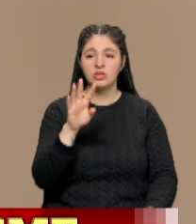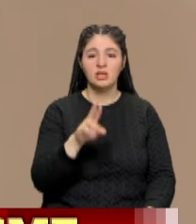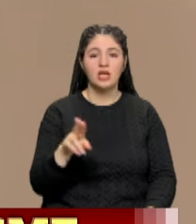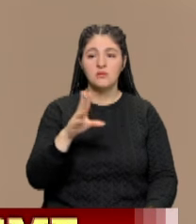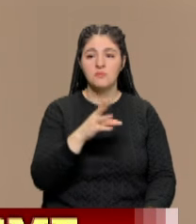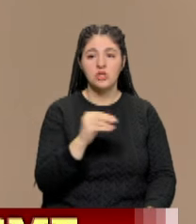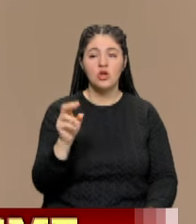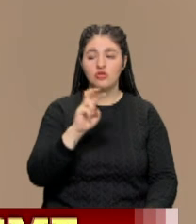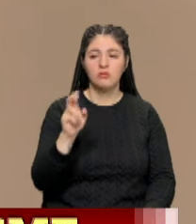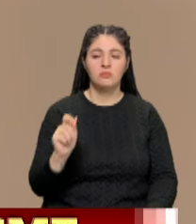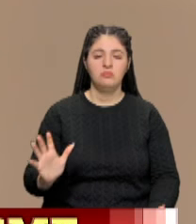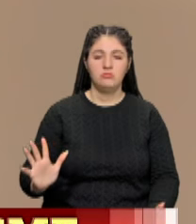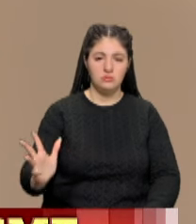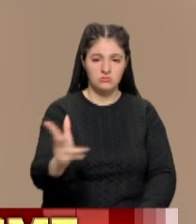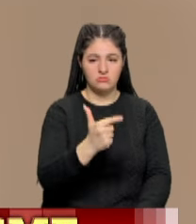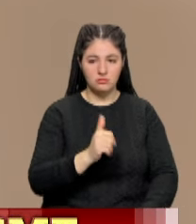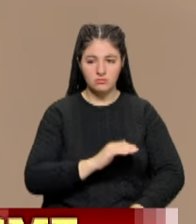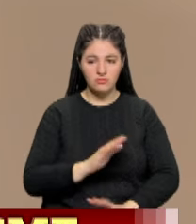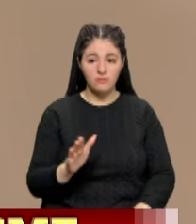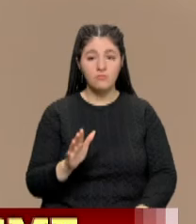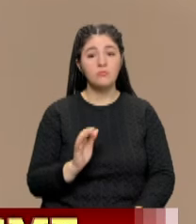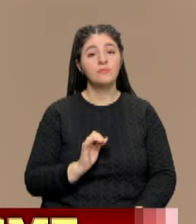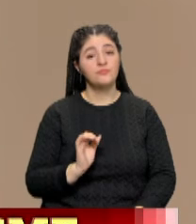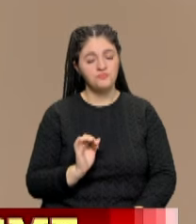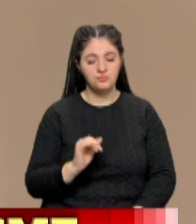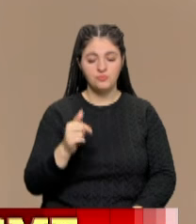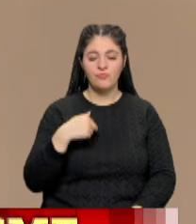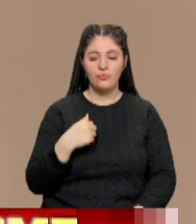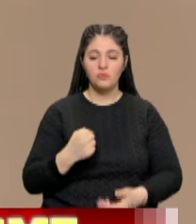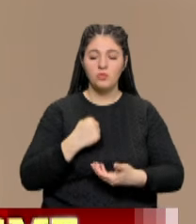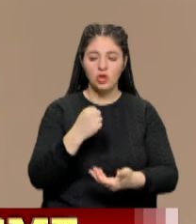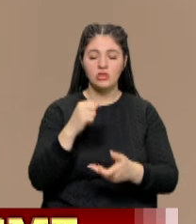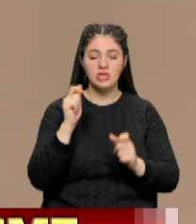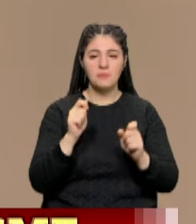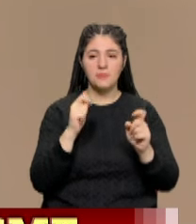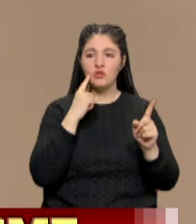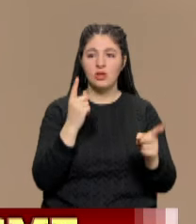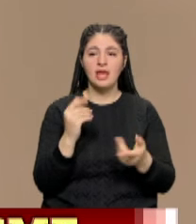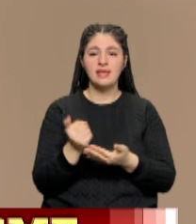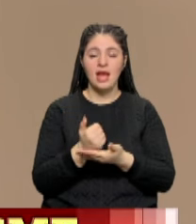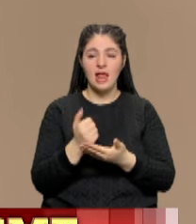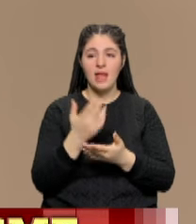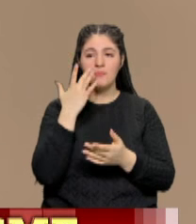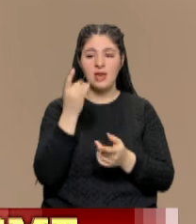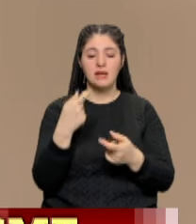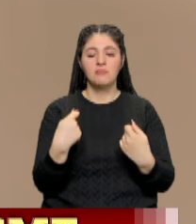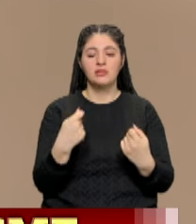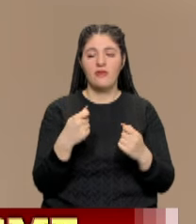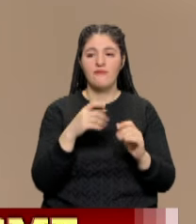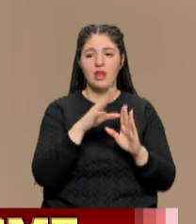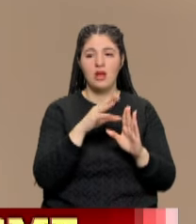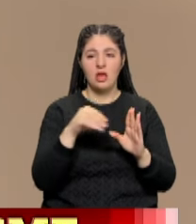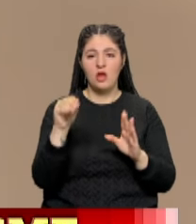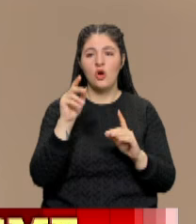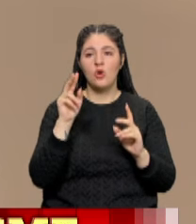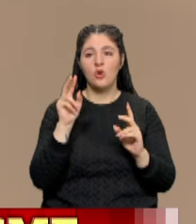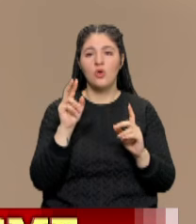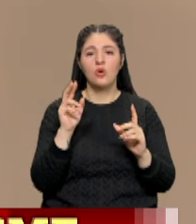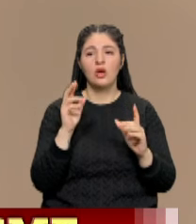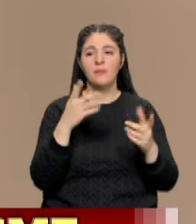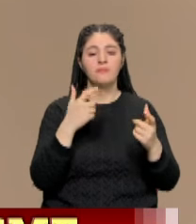947 milyon dolar para tahsil edilmiştir. Ancak bizim bütçe uygulamamızda gelirlerin belli giderlere özgülenmesi söz konusu